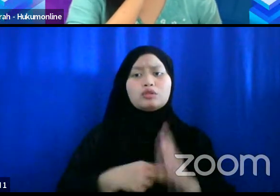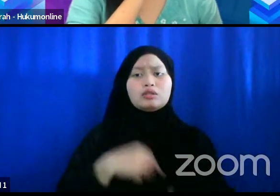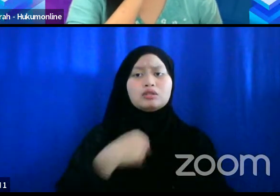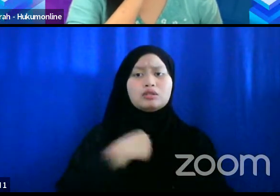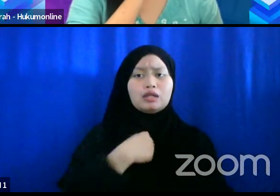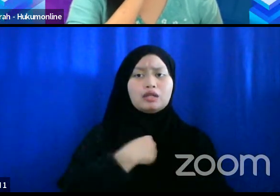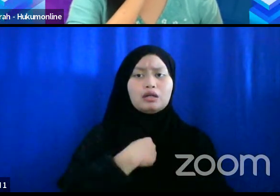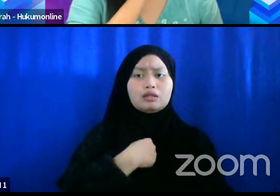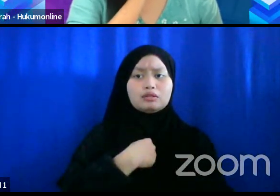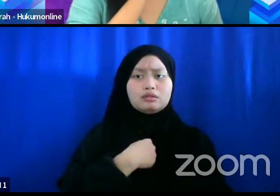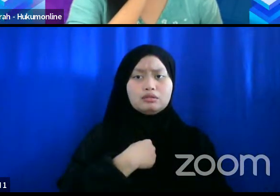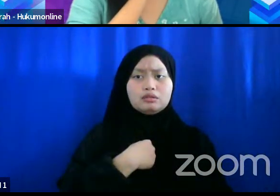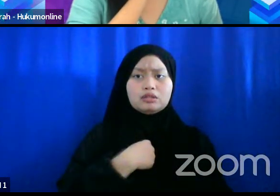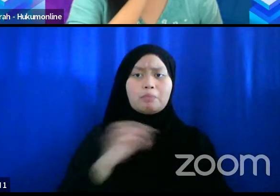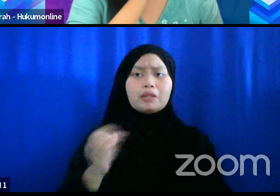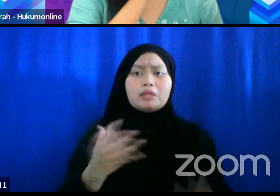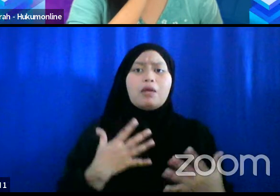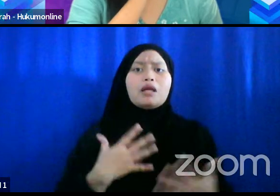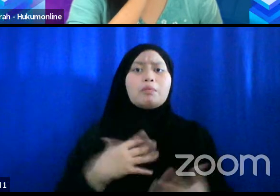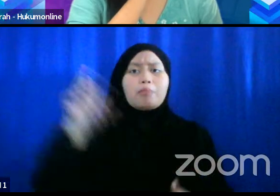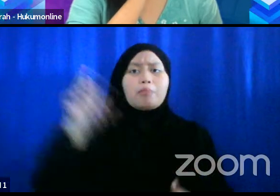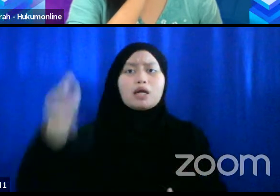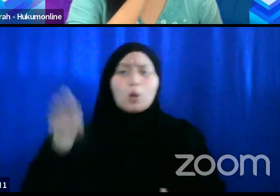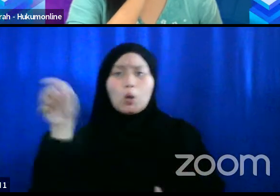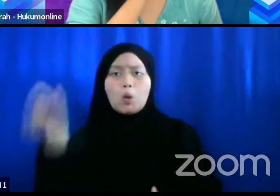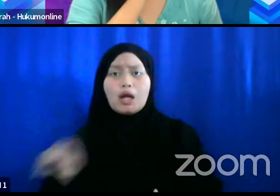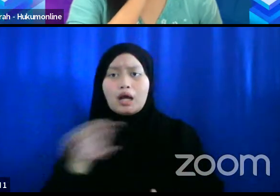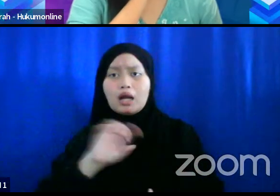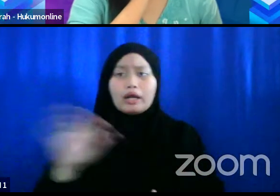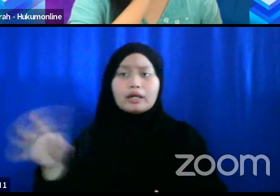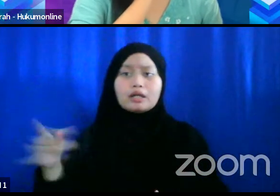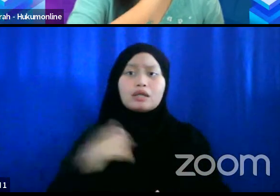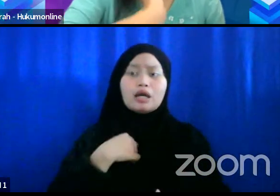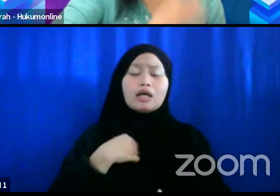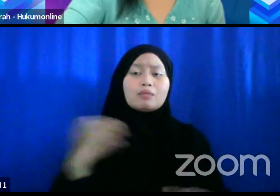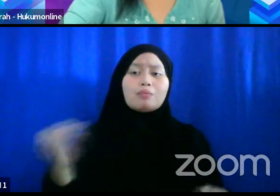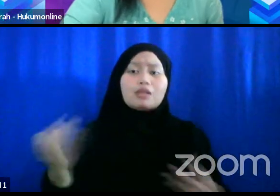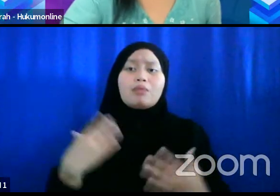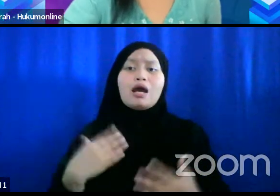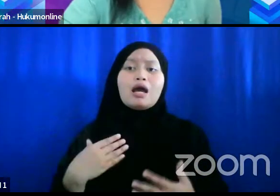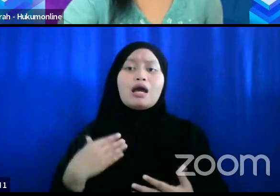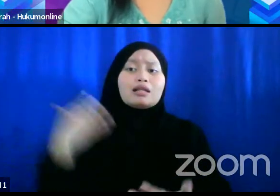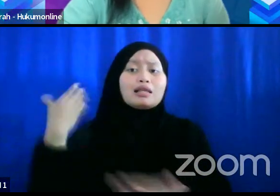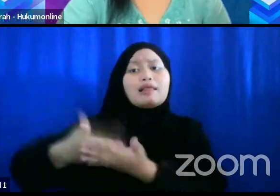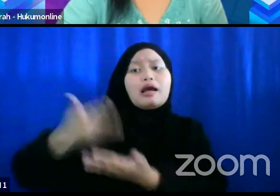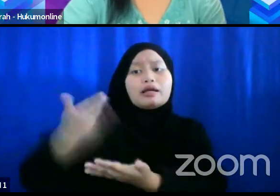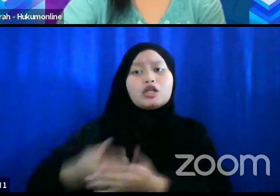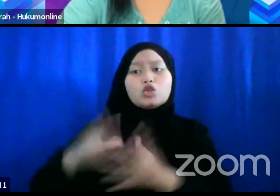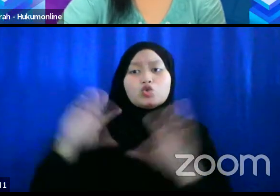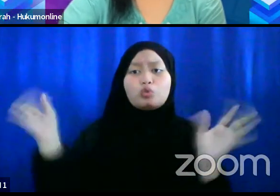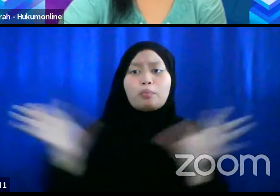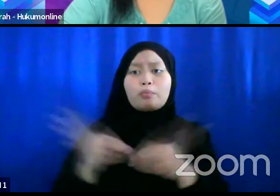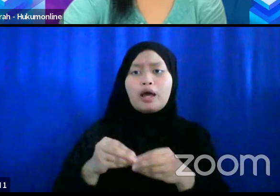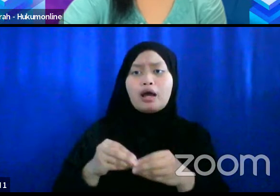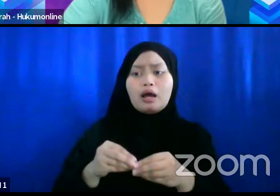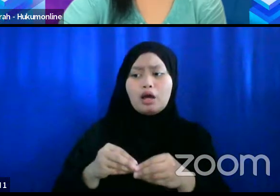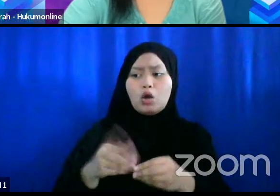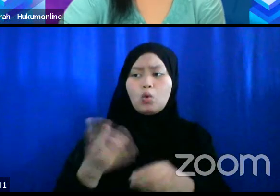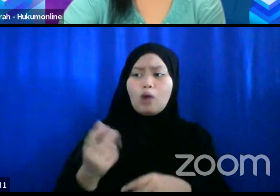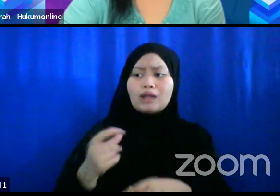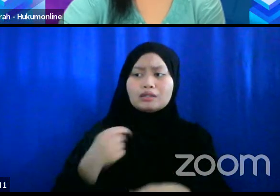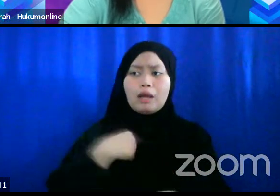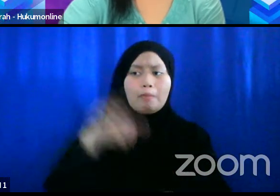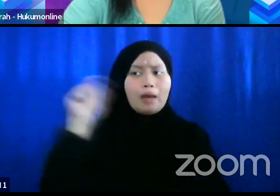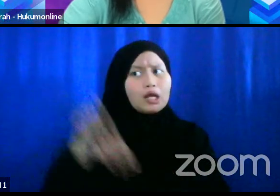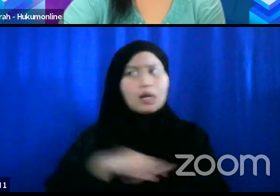recovery kok akun saya tiba-tiba dipakai orang terus saya tiba-tiba ditagih oleh sesuatu yang jumlah yang saya nggak pernah pakai ini